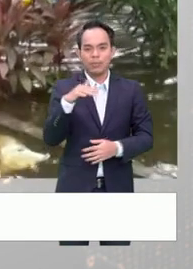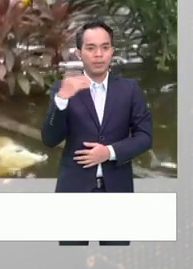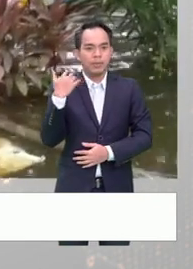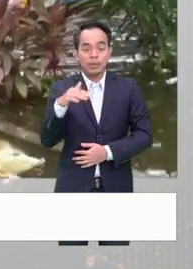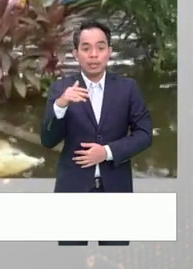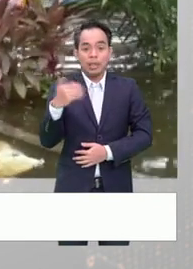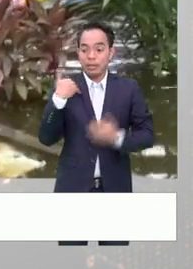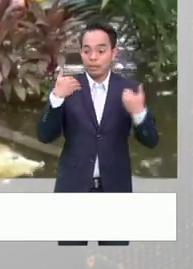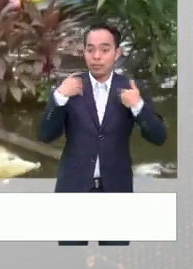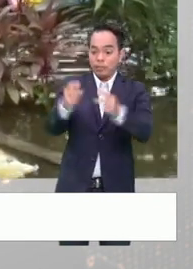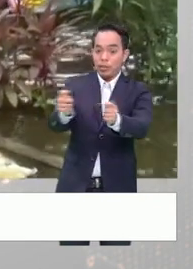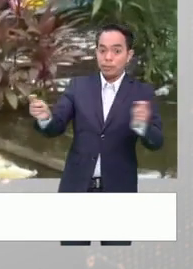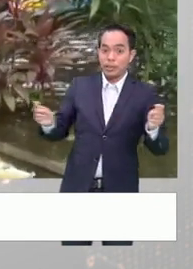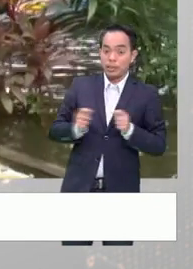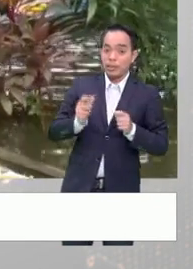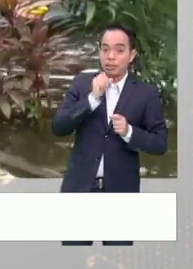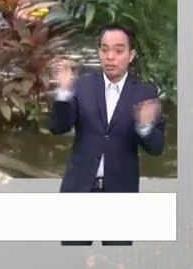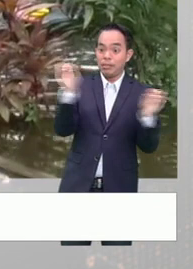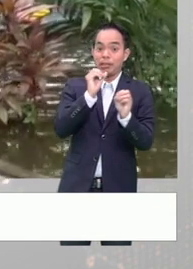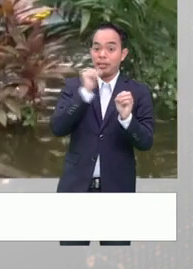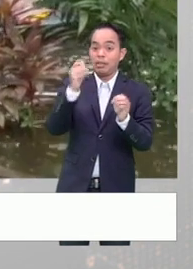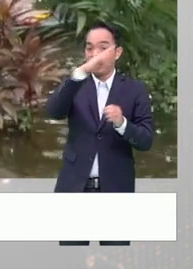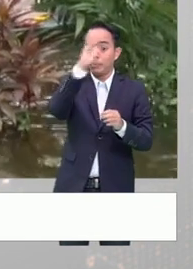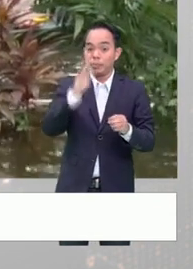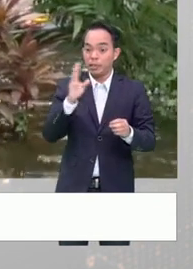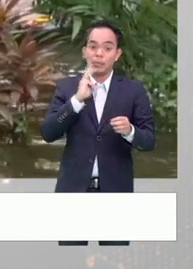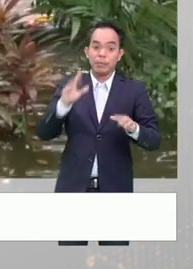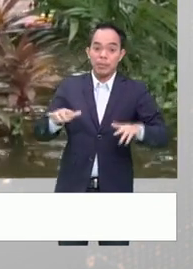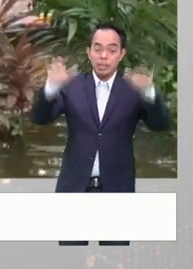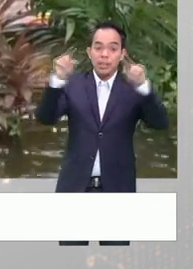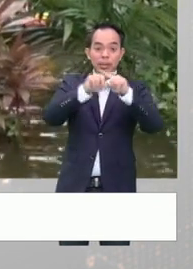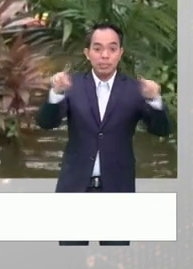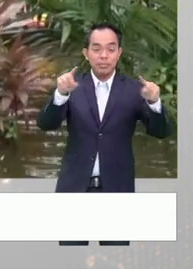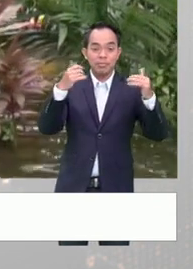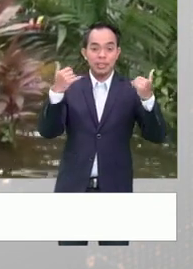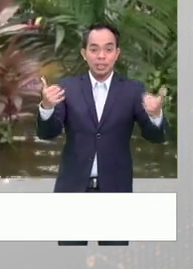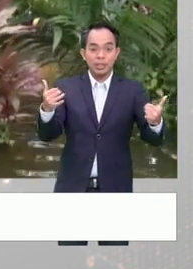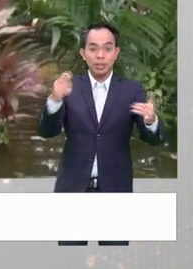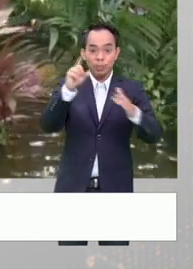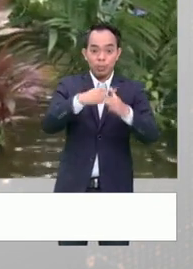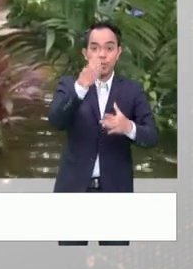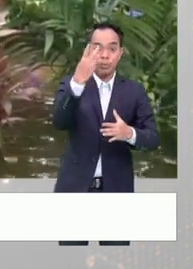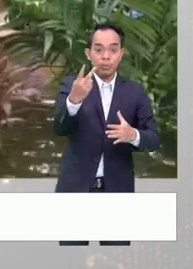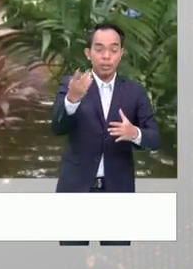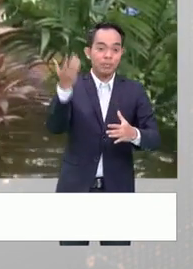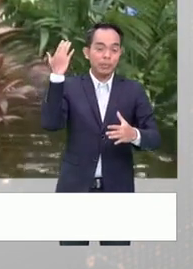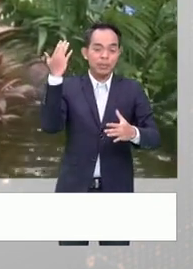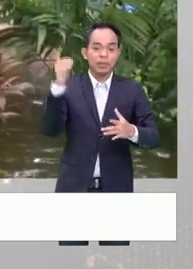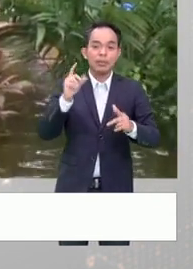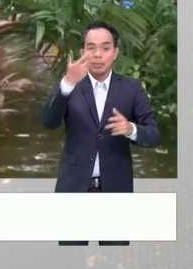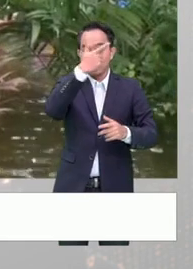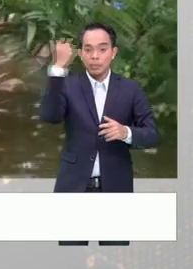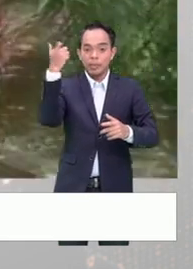tempat yang sebelum ini tidak ditenggelami air namun pada banjir kali eee bulan-bulan Februari Lepas itu telah menyebabkan